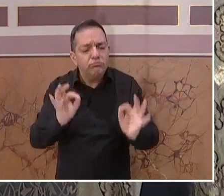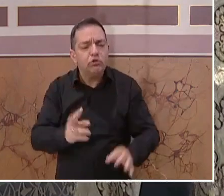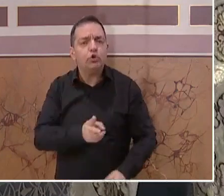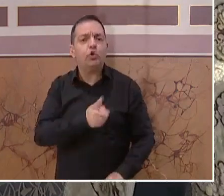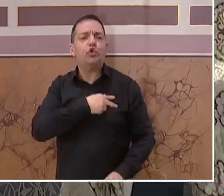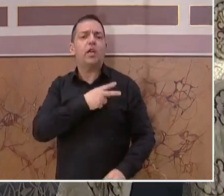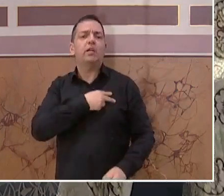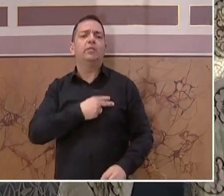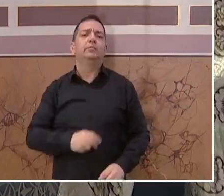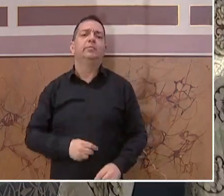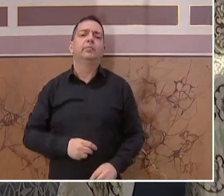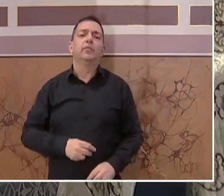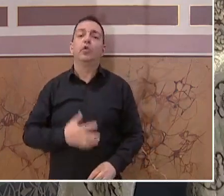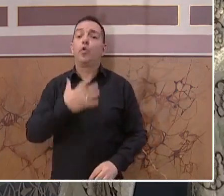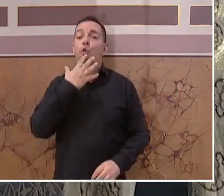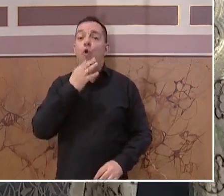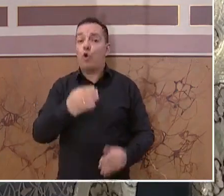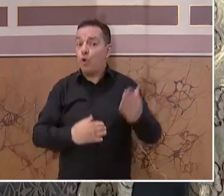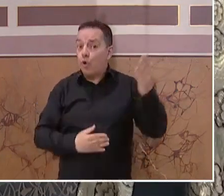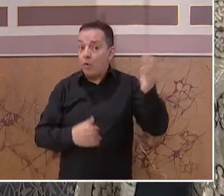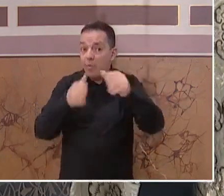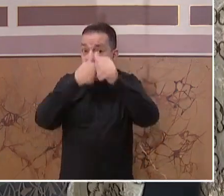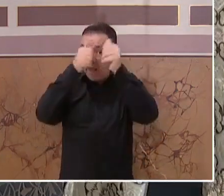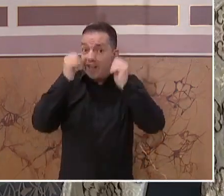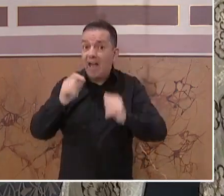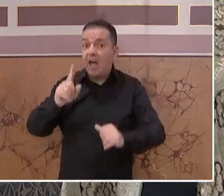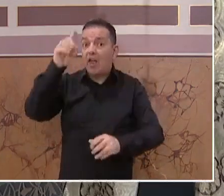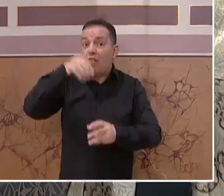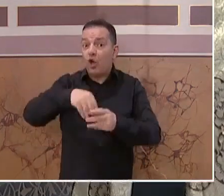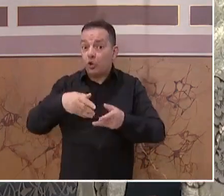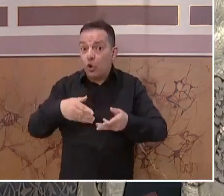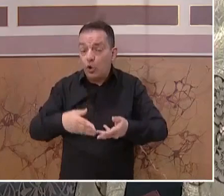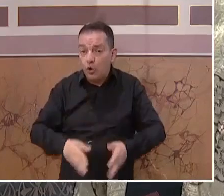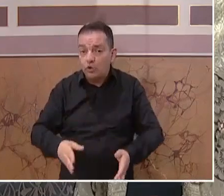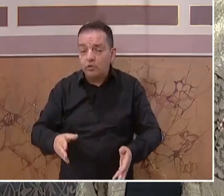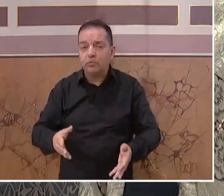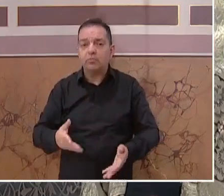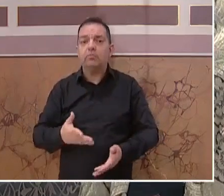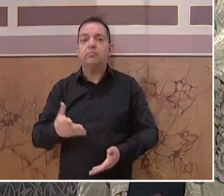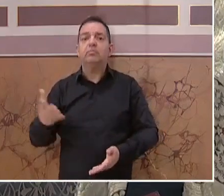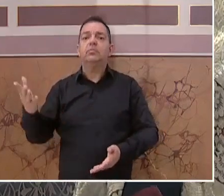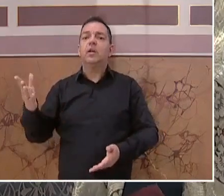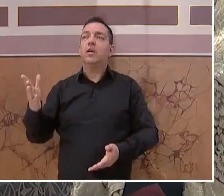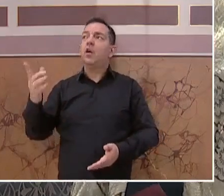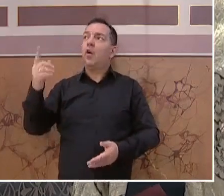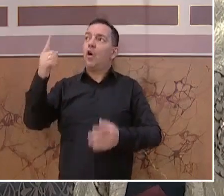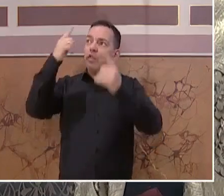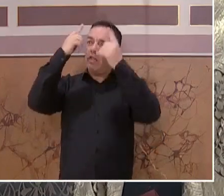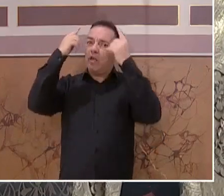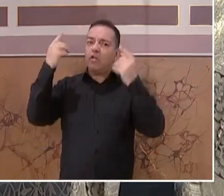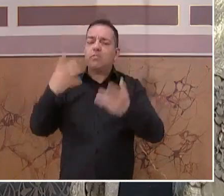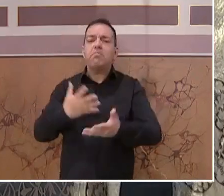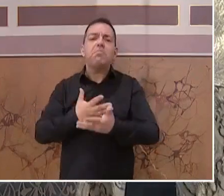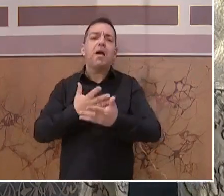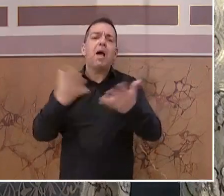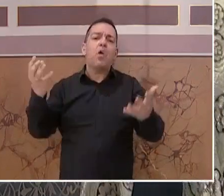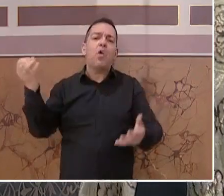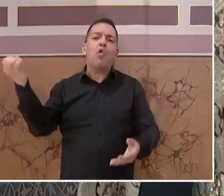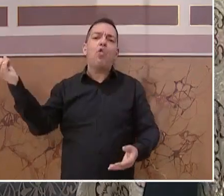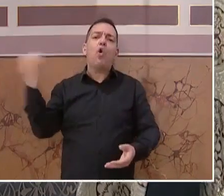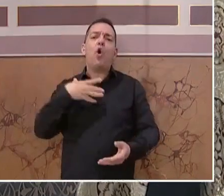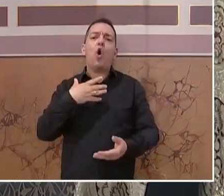Γιατί η Θεοτόκος είναι το μεγαλύτερο δώρο του Θεού προς τον άνθρωπο και